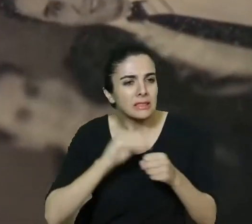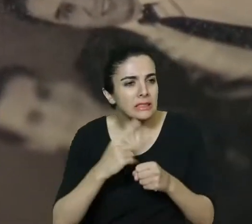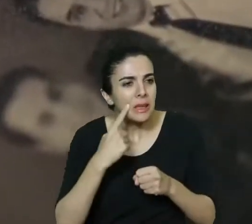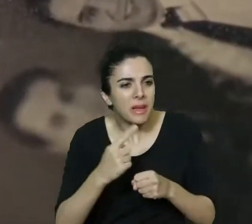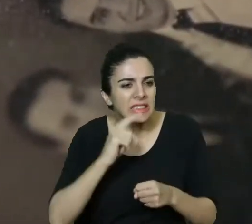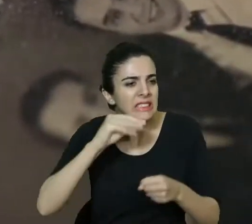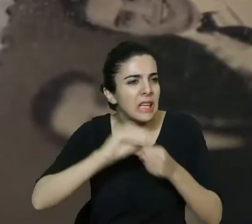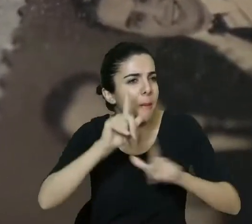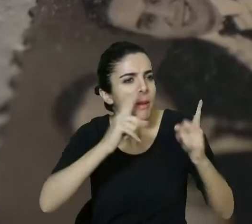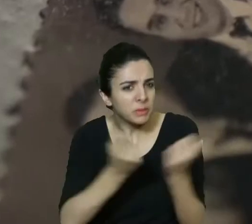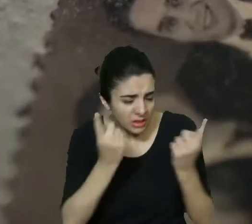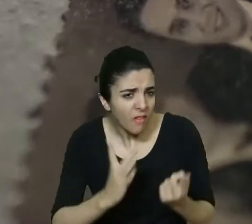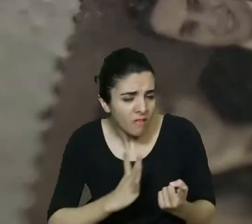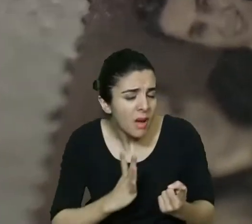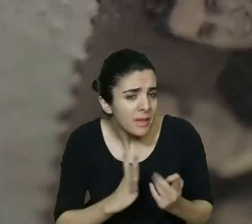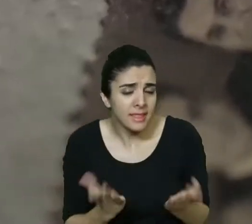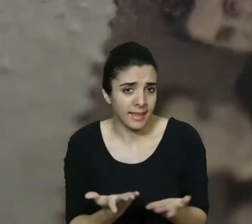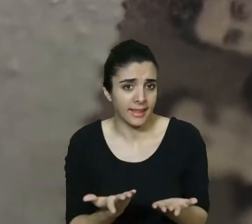bağırkan.